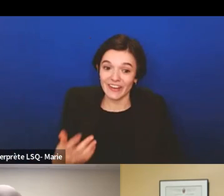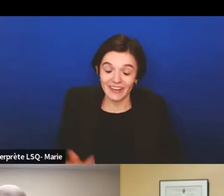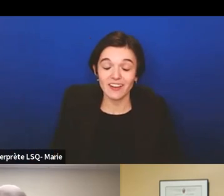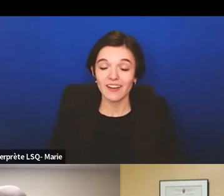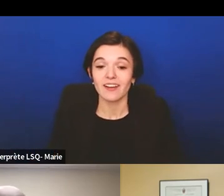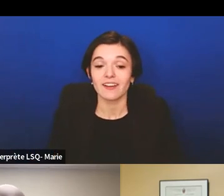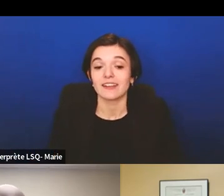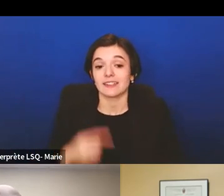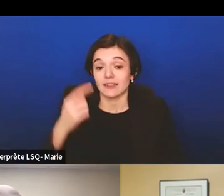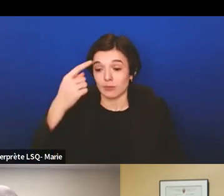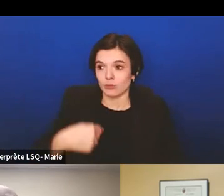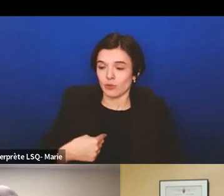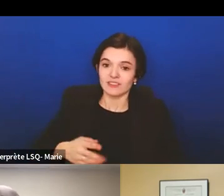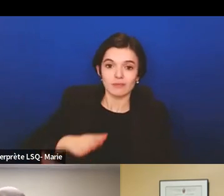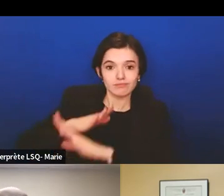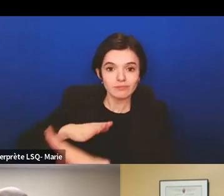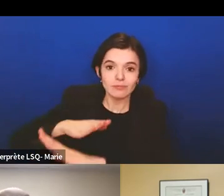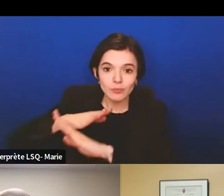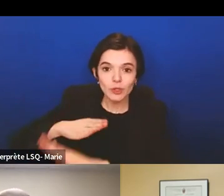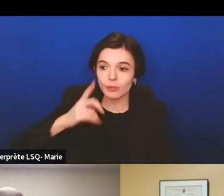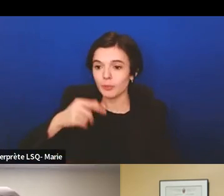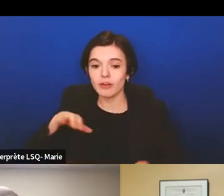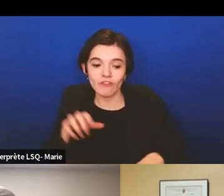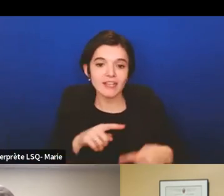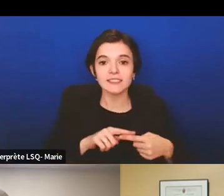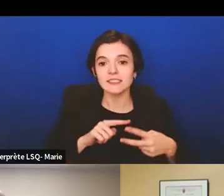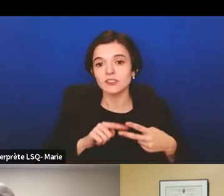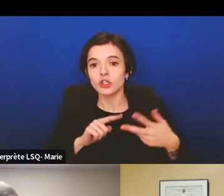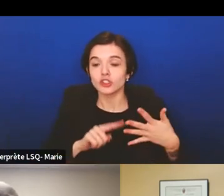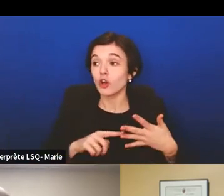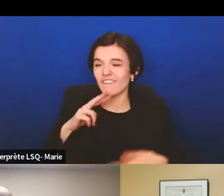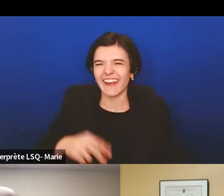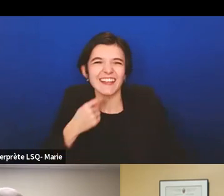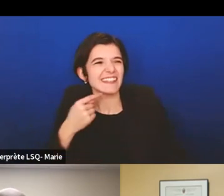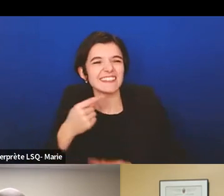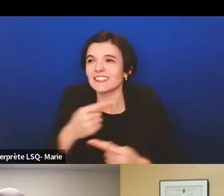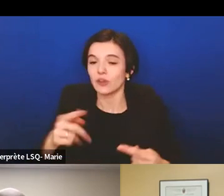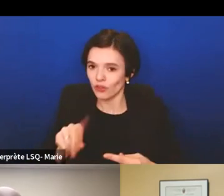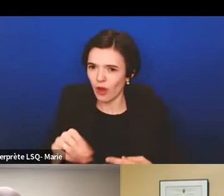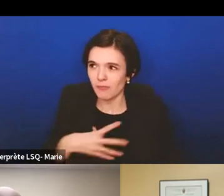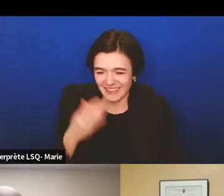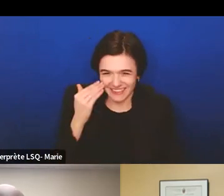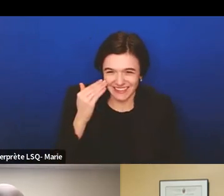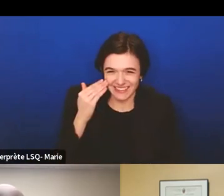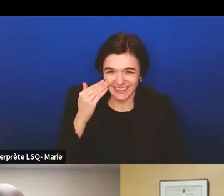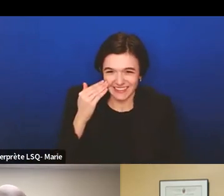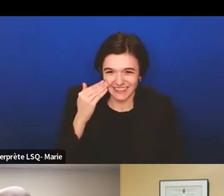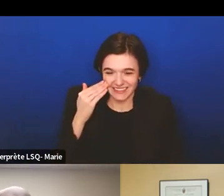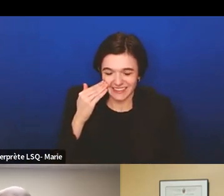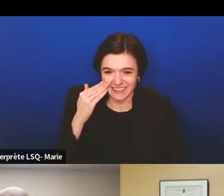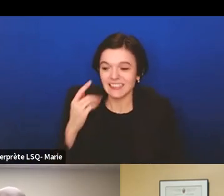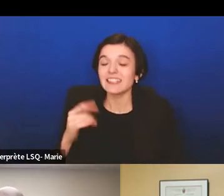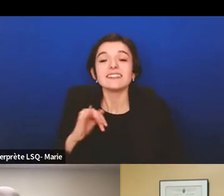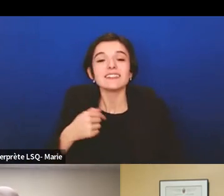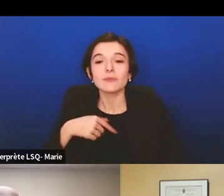me permette de faire ceci ou cela. Si je suis musulman, je serai obligé de manger ce que tous les autres aînés mangent, alors que moi, je ne mange pas le